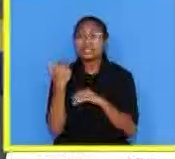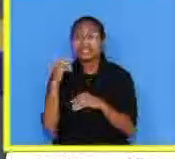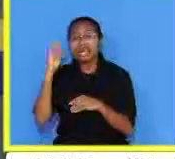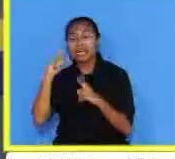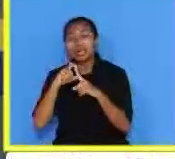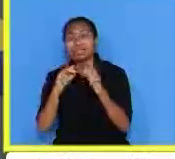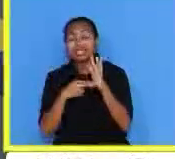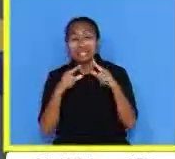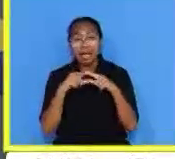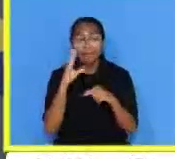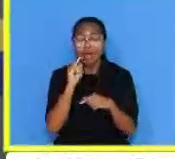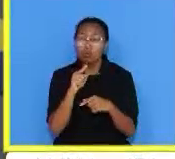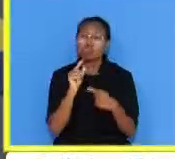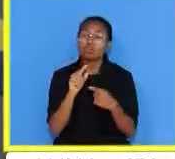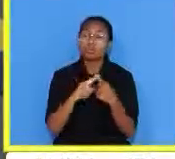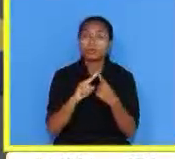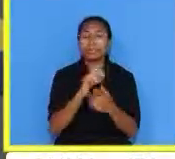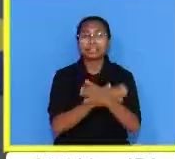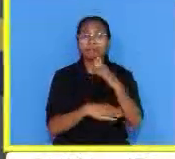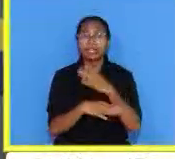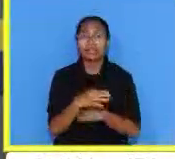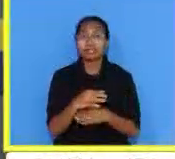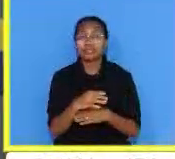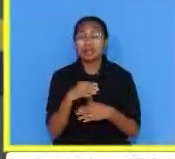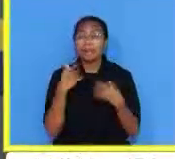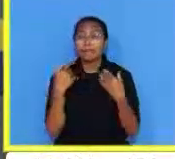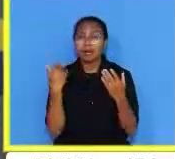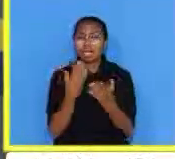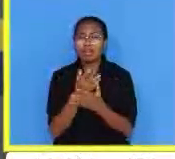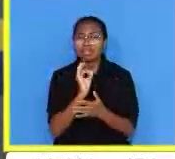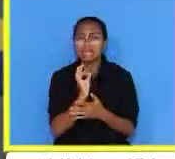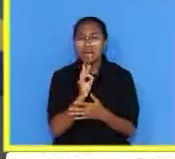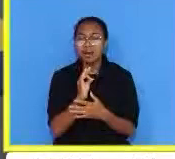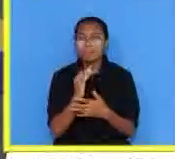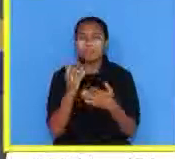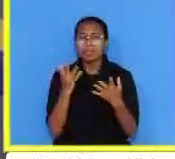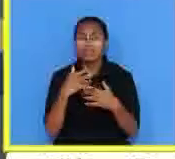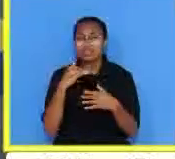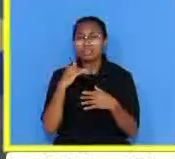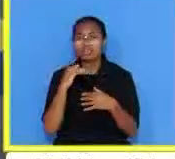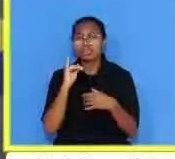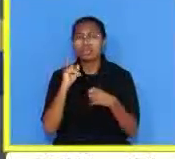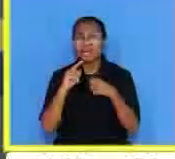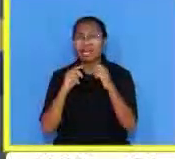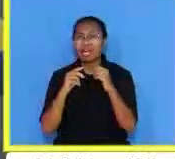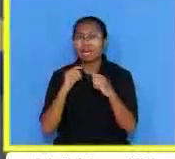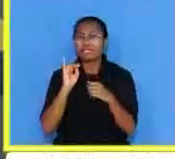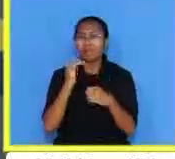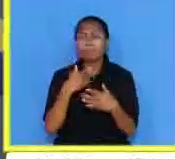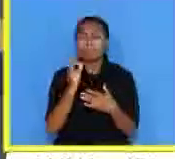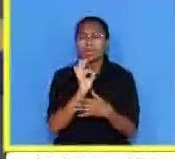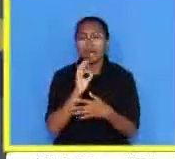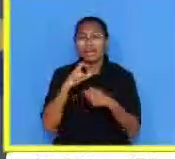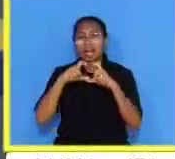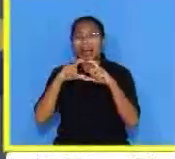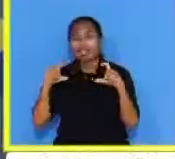ada kendala dari teman-teman penyandang disabilitas ketika mereka tidak memiliki NIK. Seperti apa Ibu? Mungkin dengan masyarakat